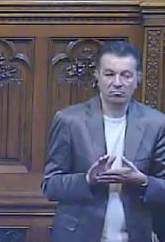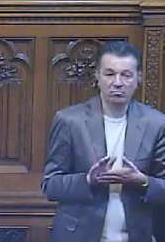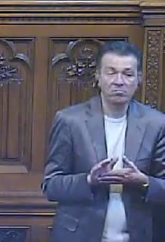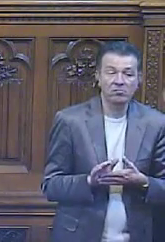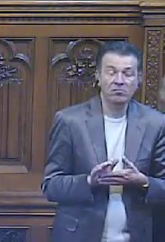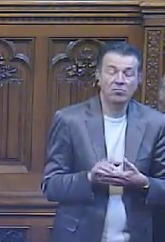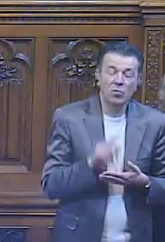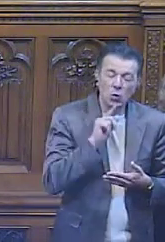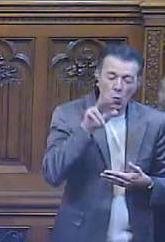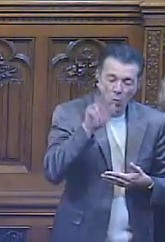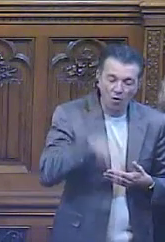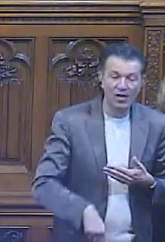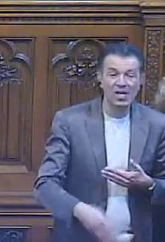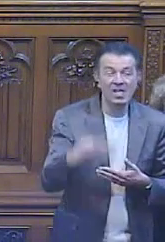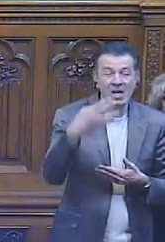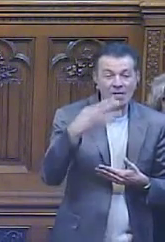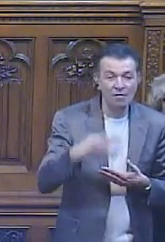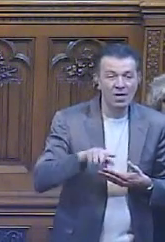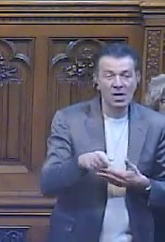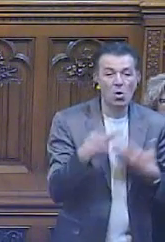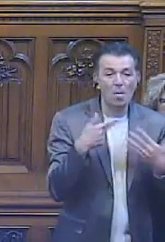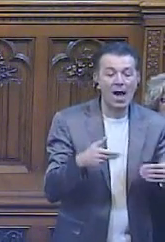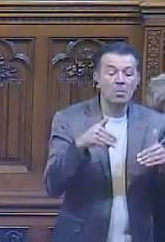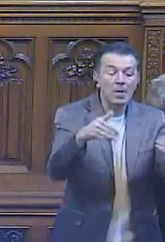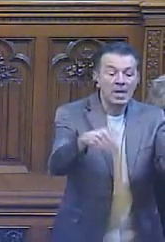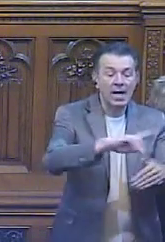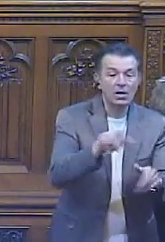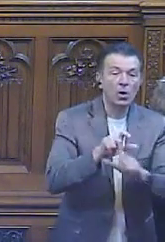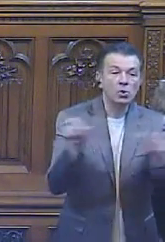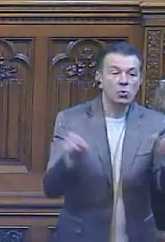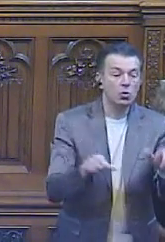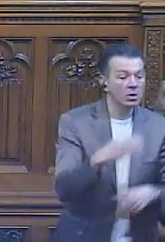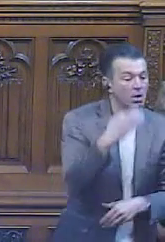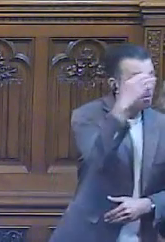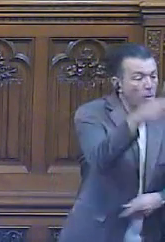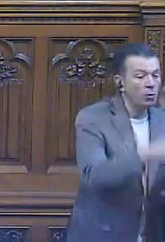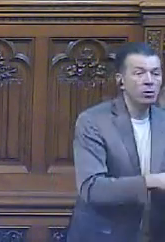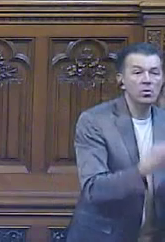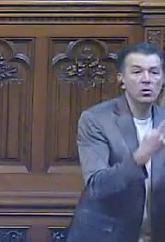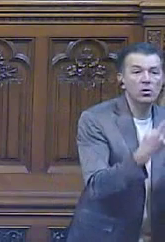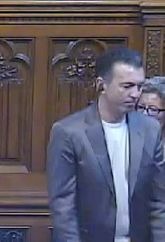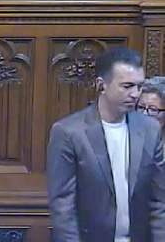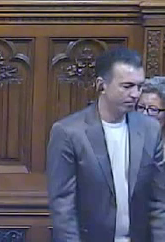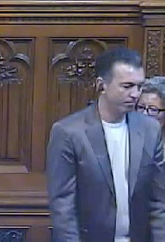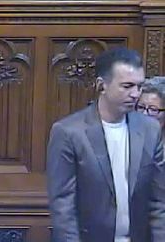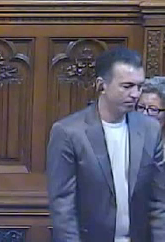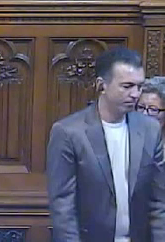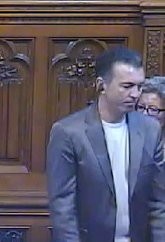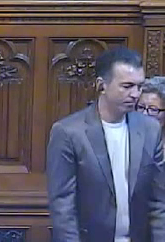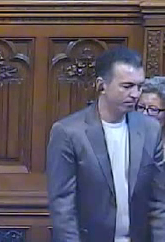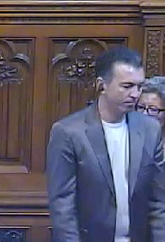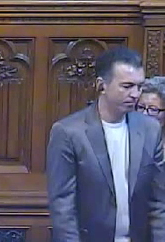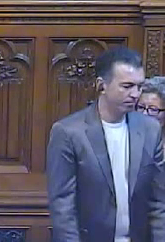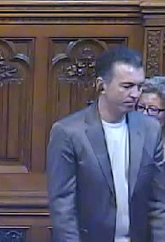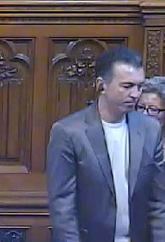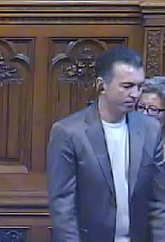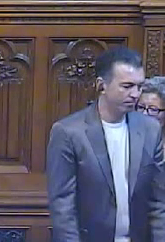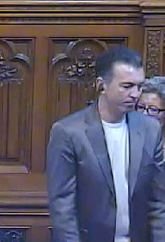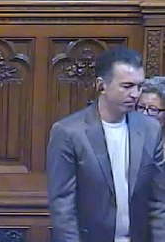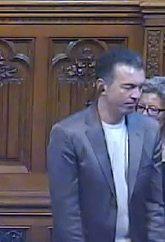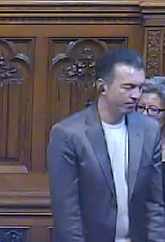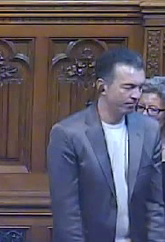4,8 Milliarden Euro Schulden. Und München, siehe da, hat nicht einmal eine Milliarde,